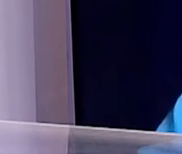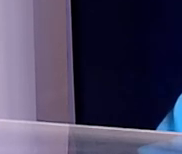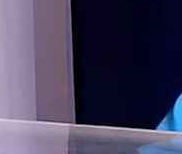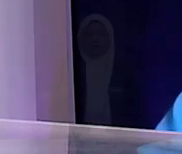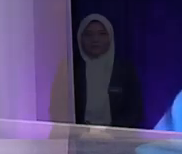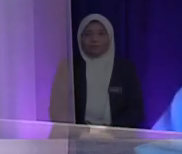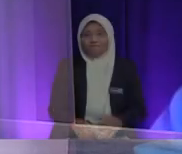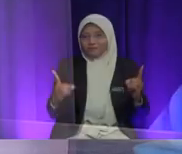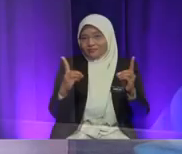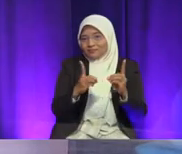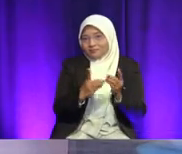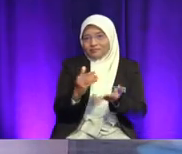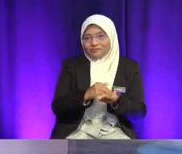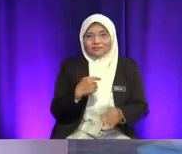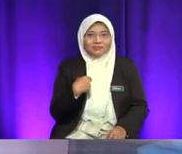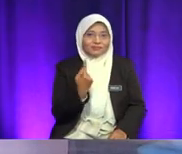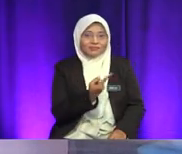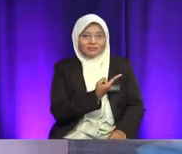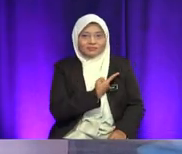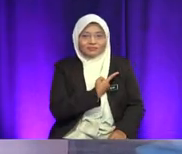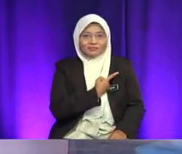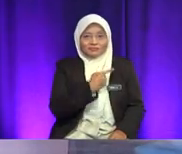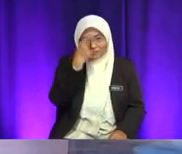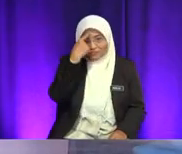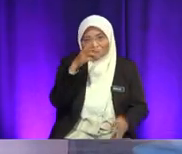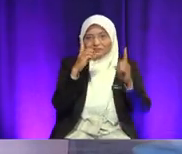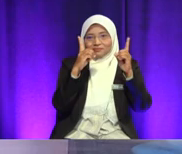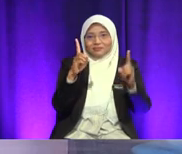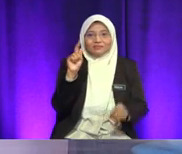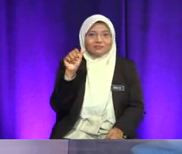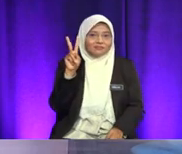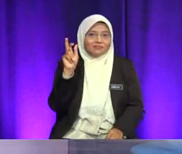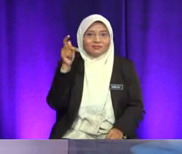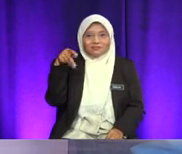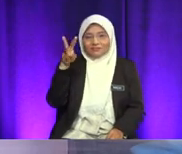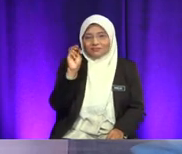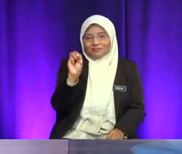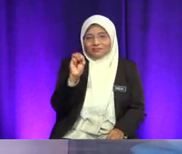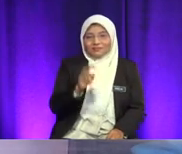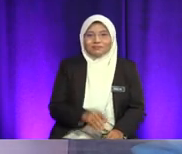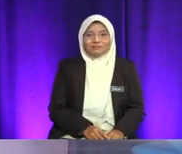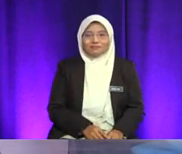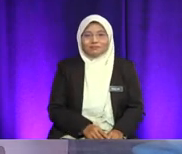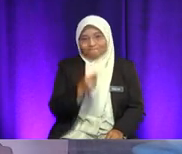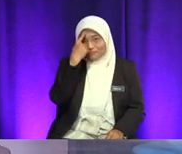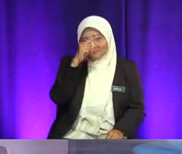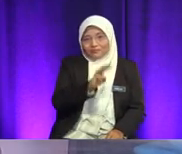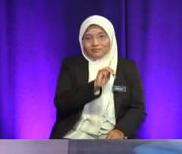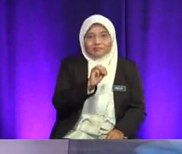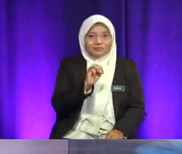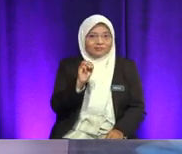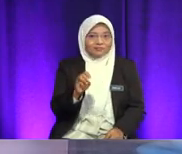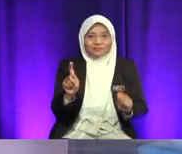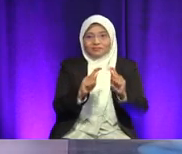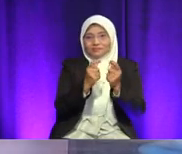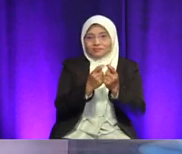Kembali lagi bersama kami di didik TVM pastinya untuk murid-murid yang berada di tigatanime ini khusus untuk mereka